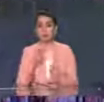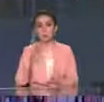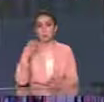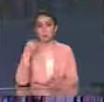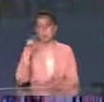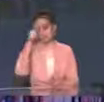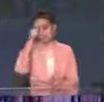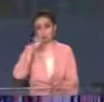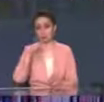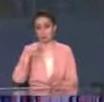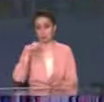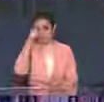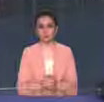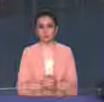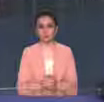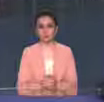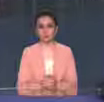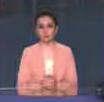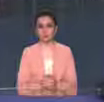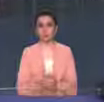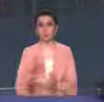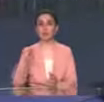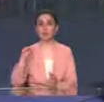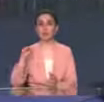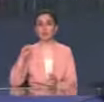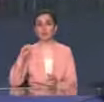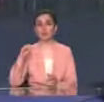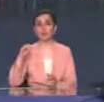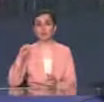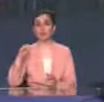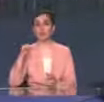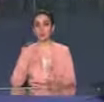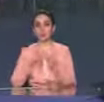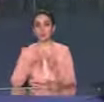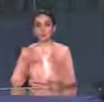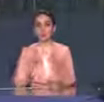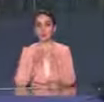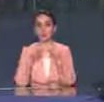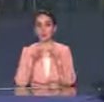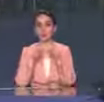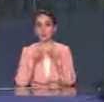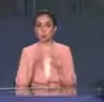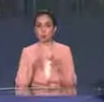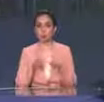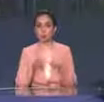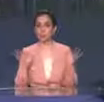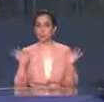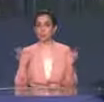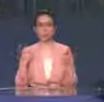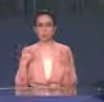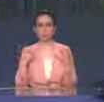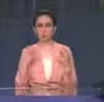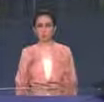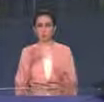это и есть месяц тавтологии это словосочетание члены которого имеют один корень не не нужно